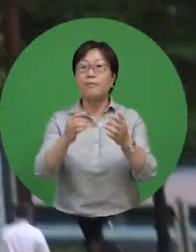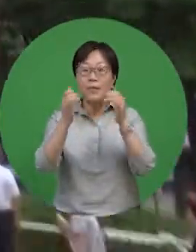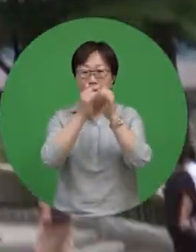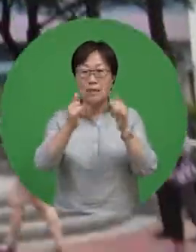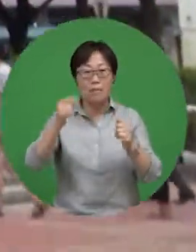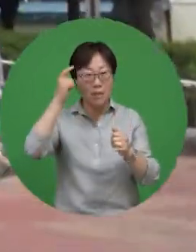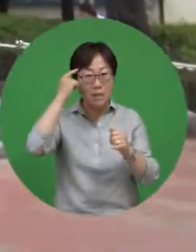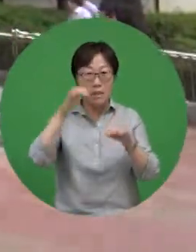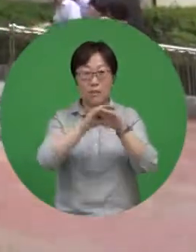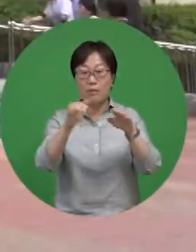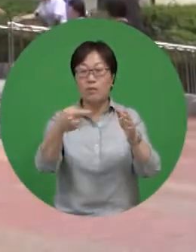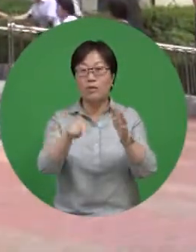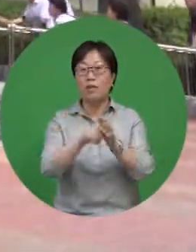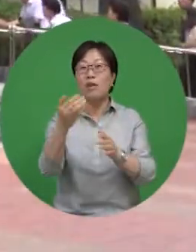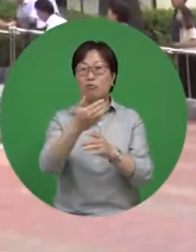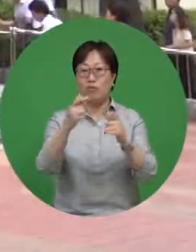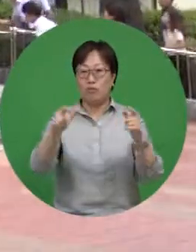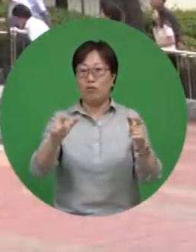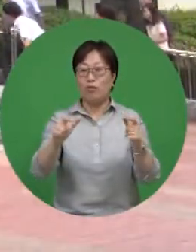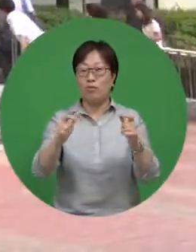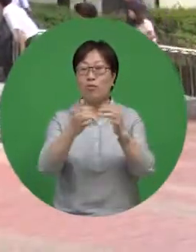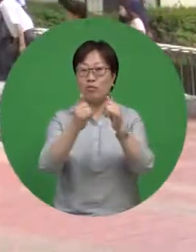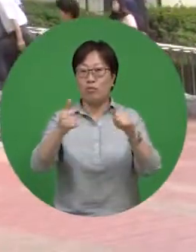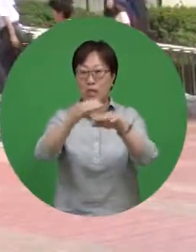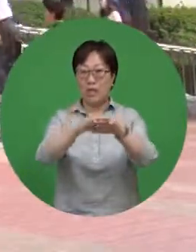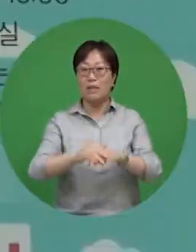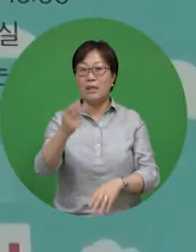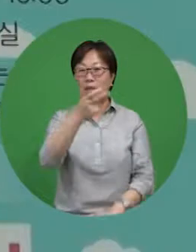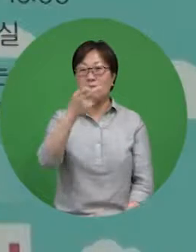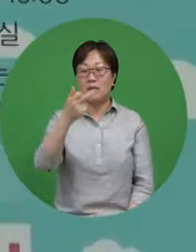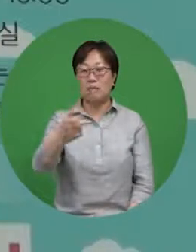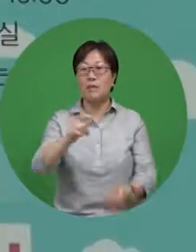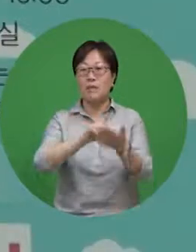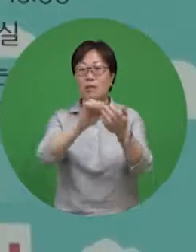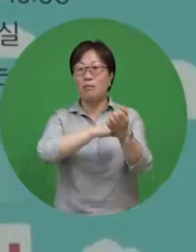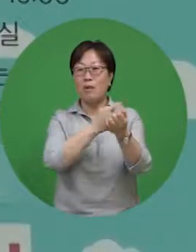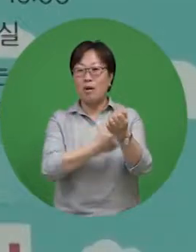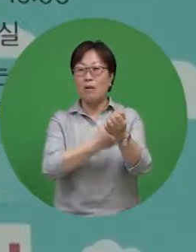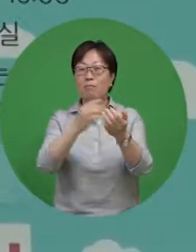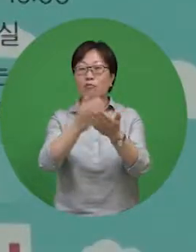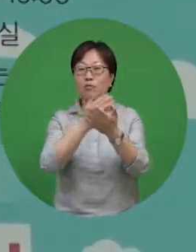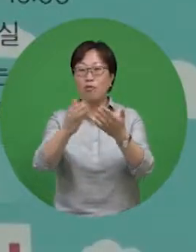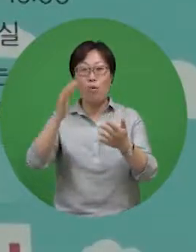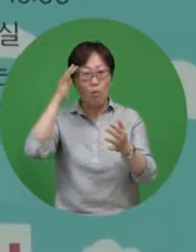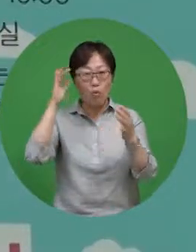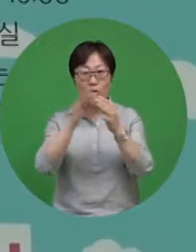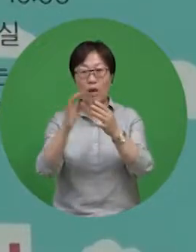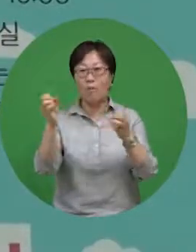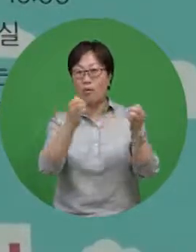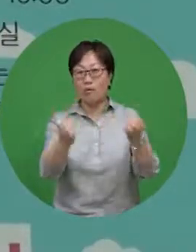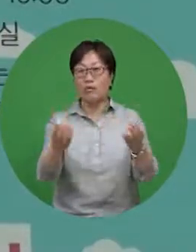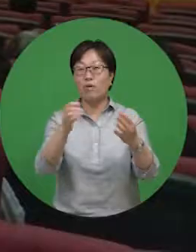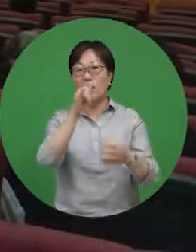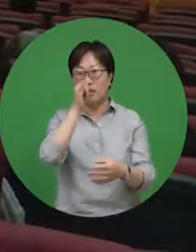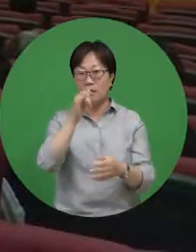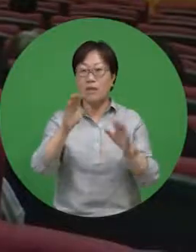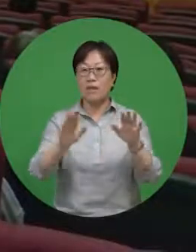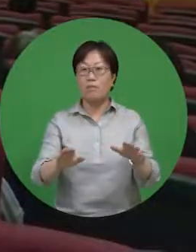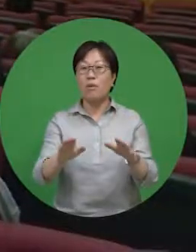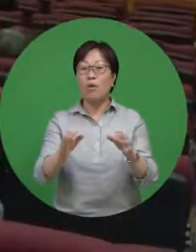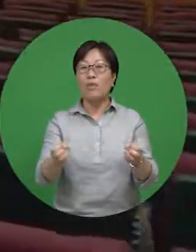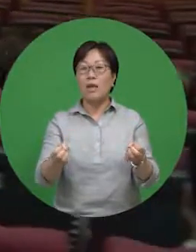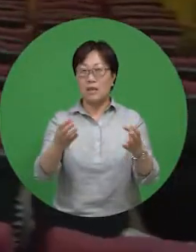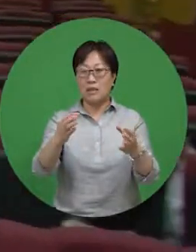지방분권의 시민인식 제고 등을 위해 구로구민회관에서 2017 지방분권 공감 토크쇼가 열렸습니다.